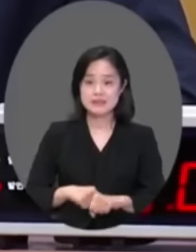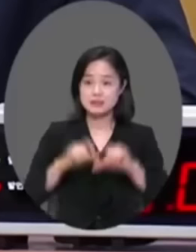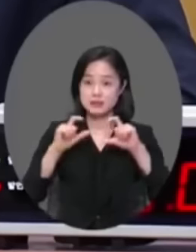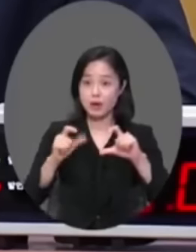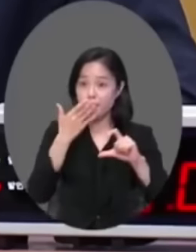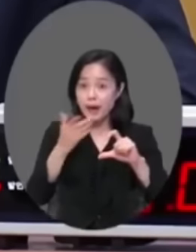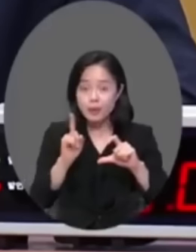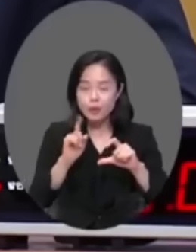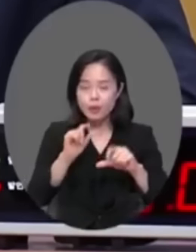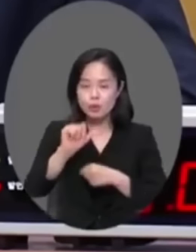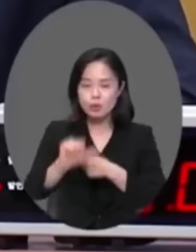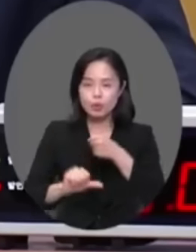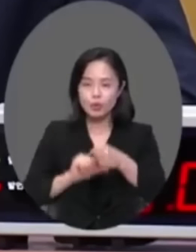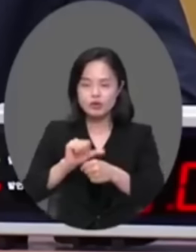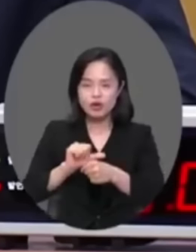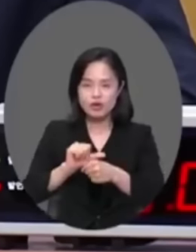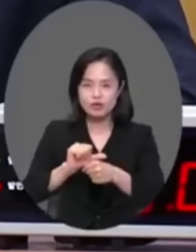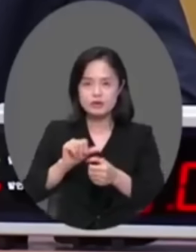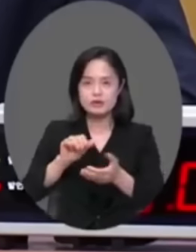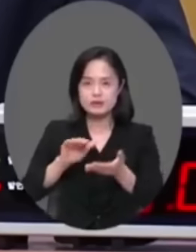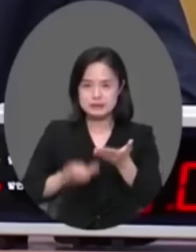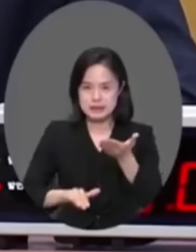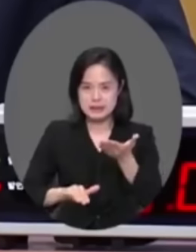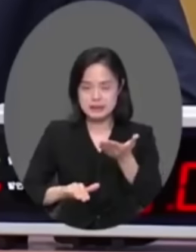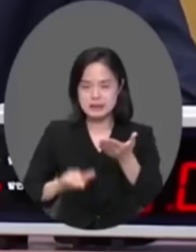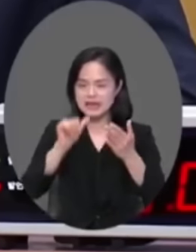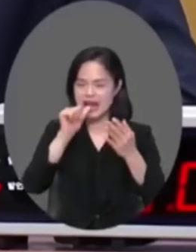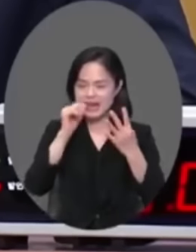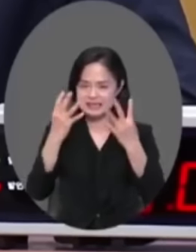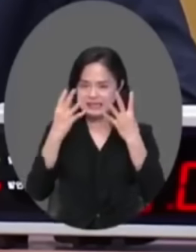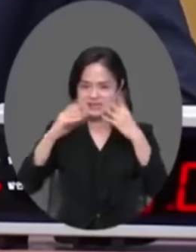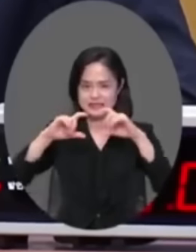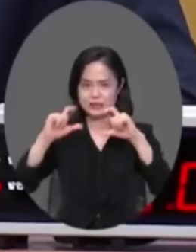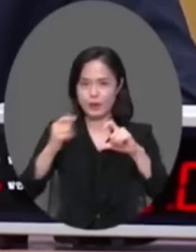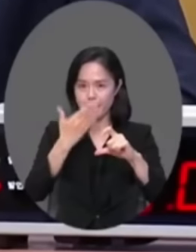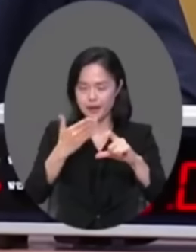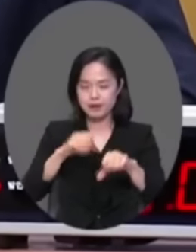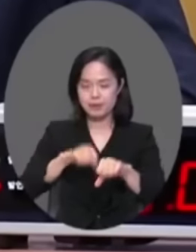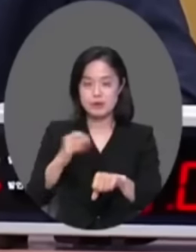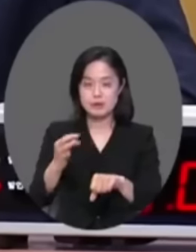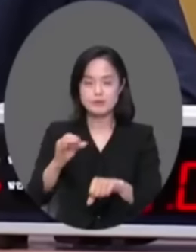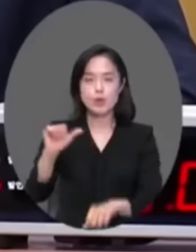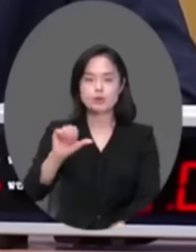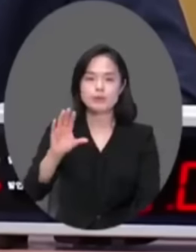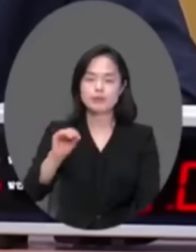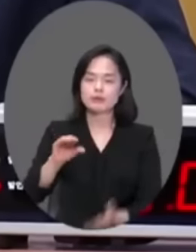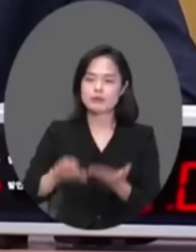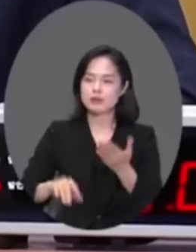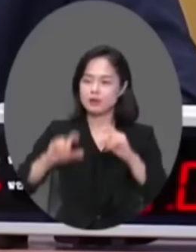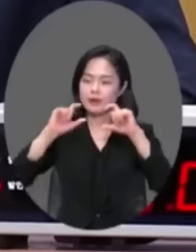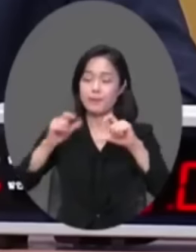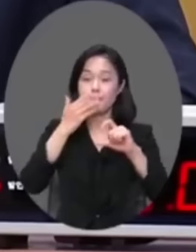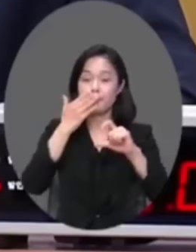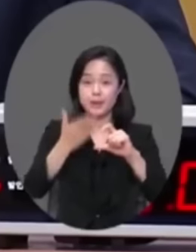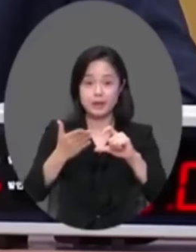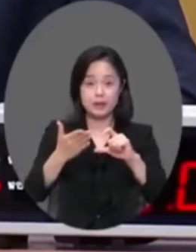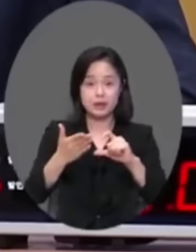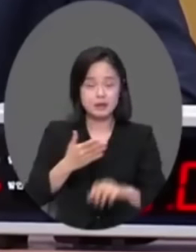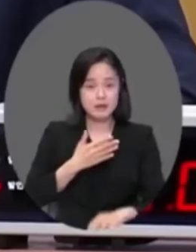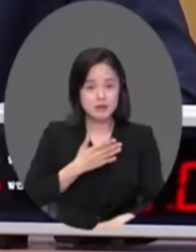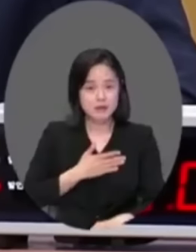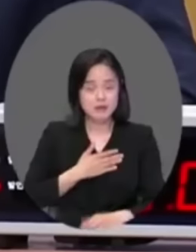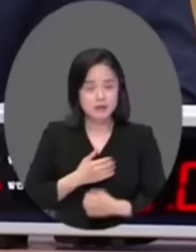5천만 원 이하의 벌금에 처 처할만큼 큰 사안이라는 점을 말씀드리고 주의하십시오 예